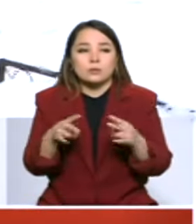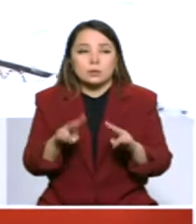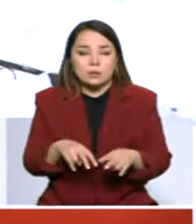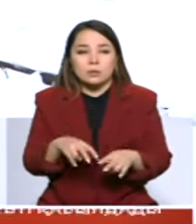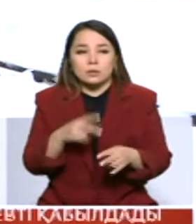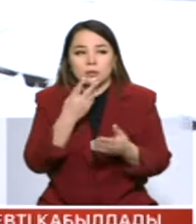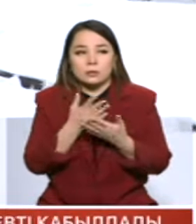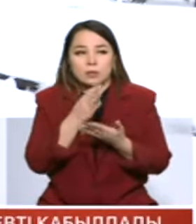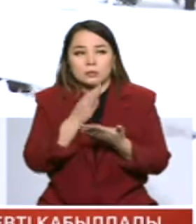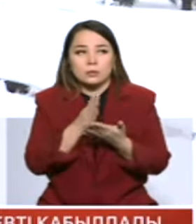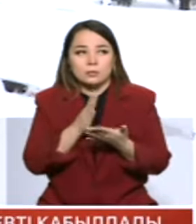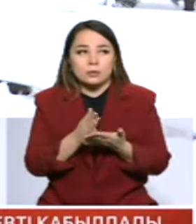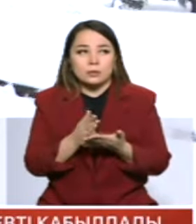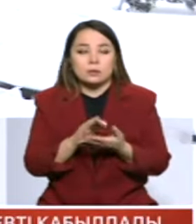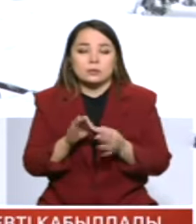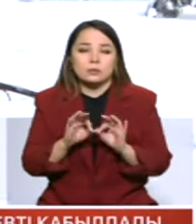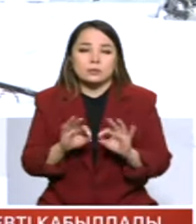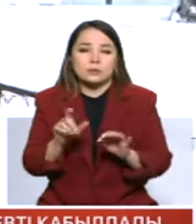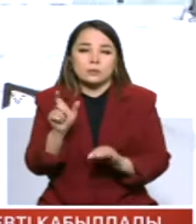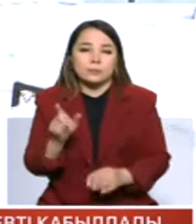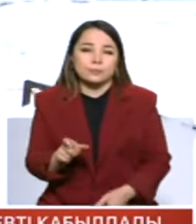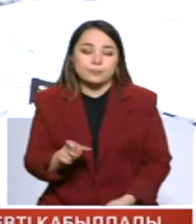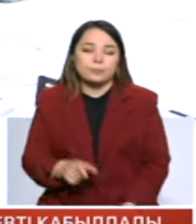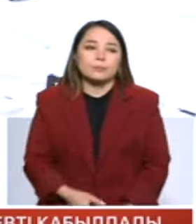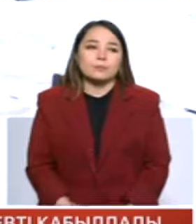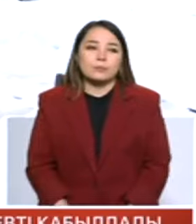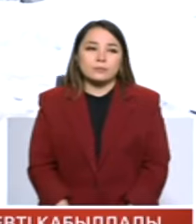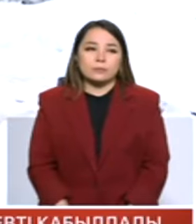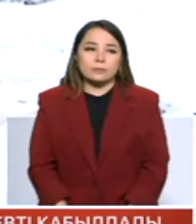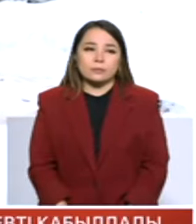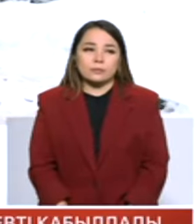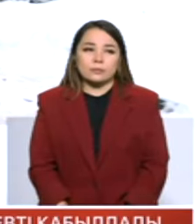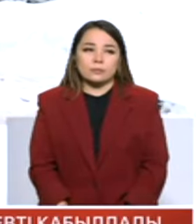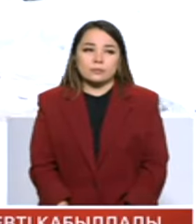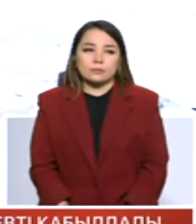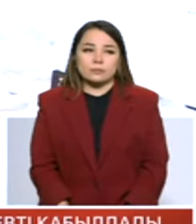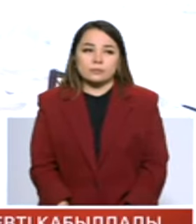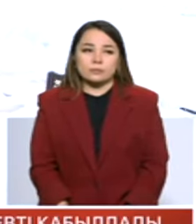аулақ болу керек дейді. Аида Ахметбек, Еркінжан Керімжан, Қазақстан ұлттық арнасы, Астана.